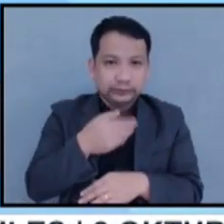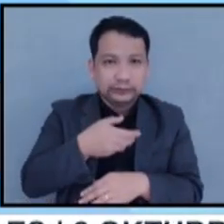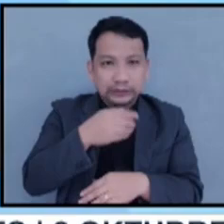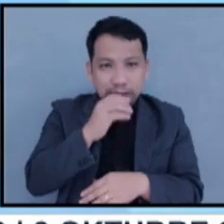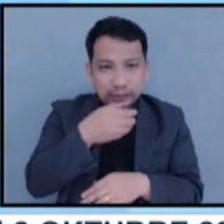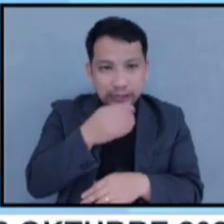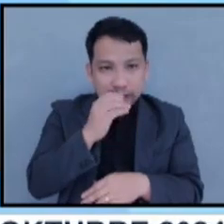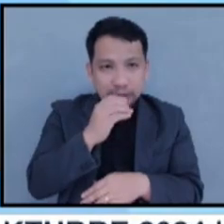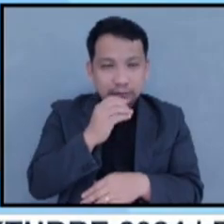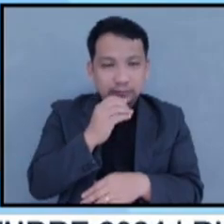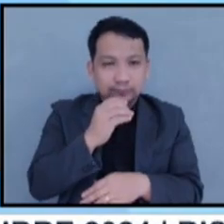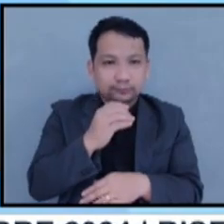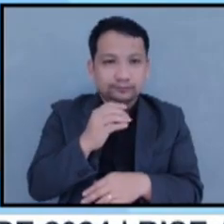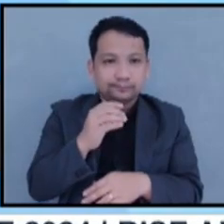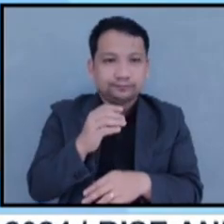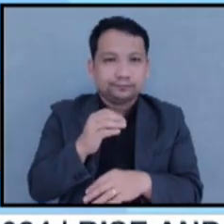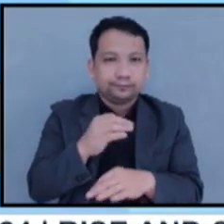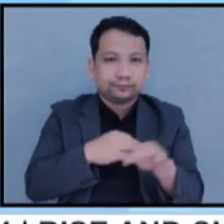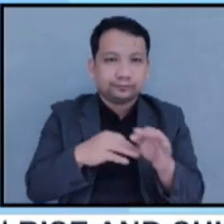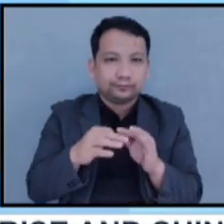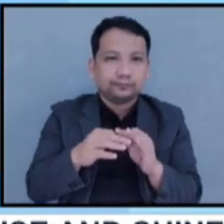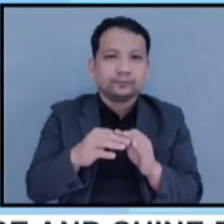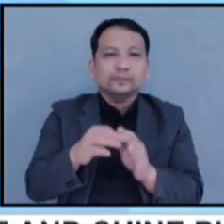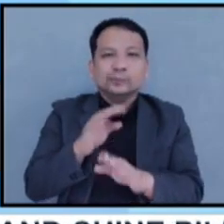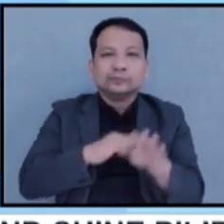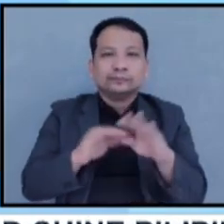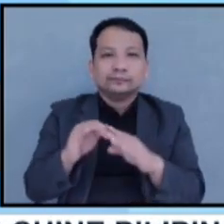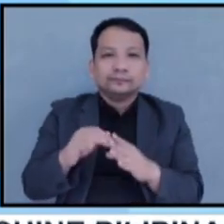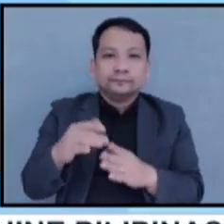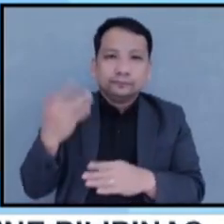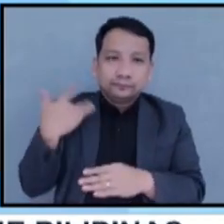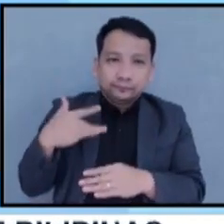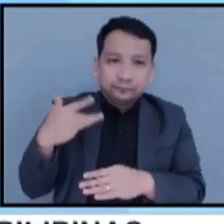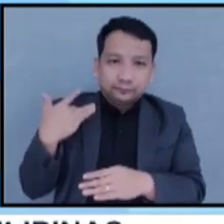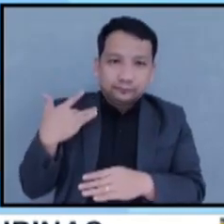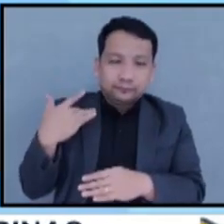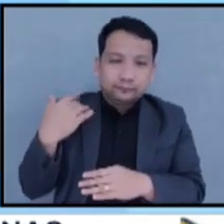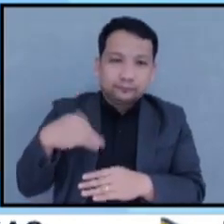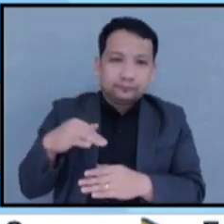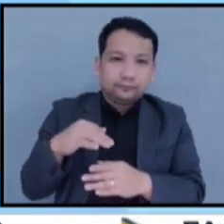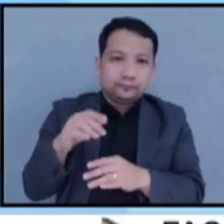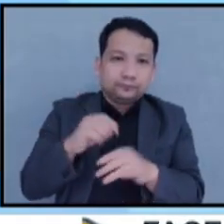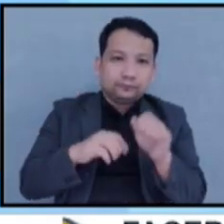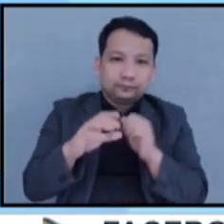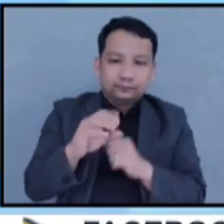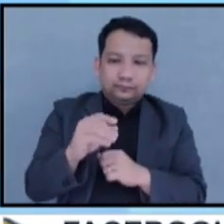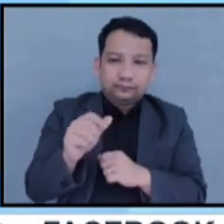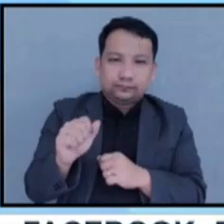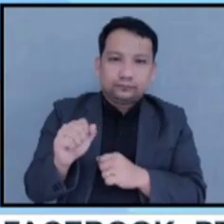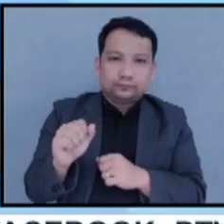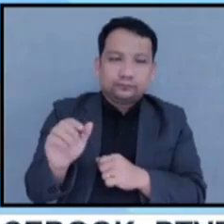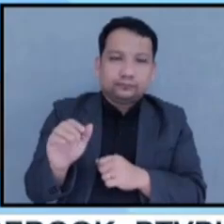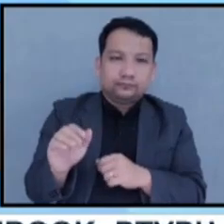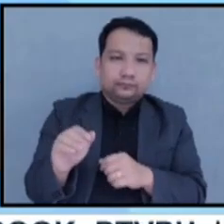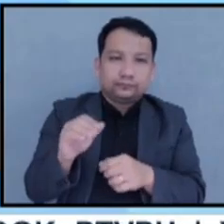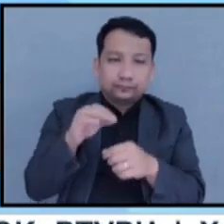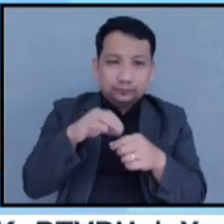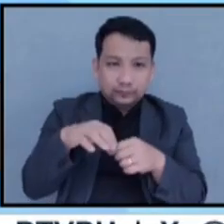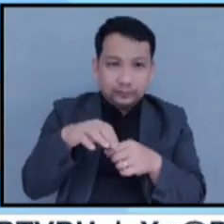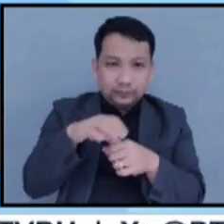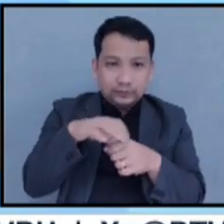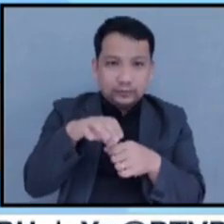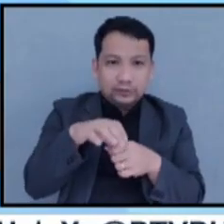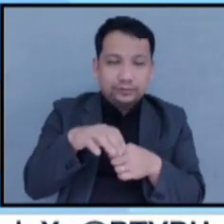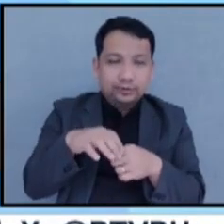beverages, handicraft, furniture, fashion accessories, mga cacao, coffee base, wearables